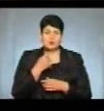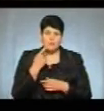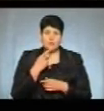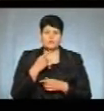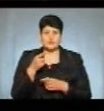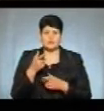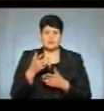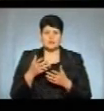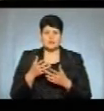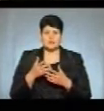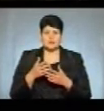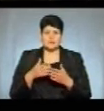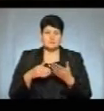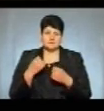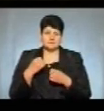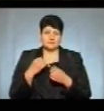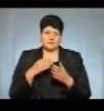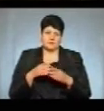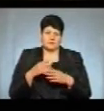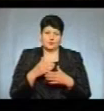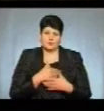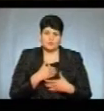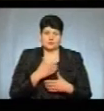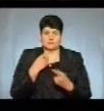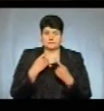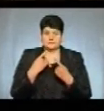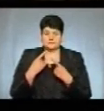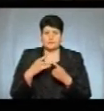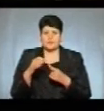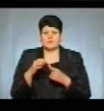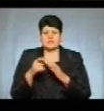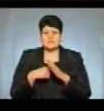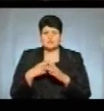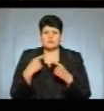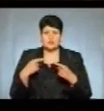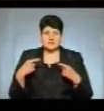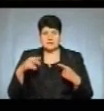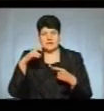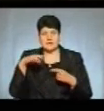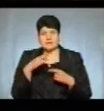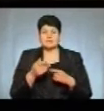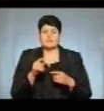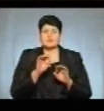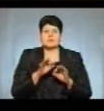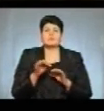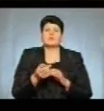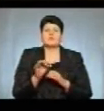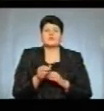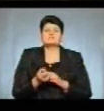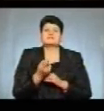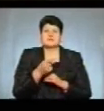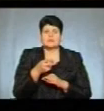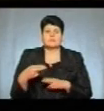таким чином долають бар'єри у спілкуванні. Зокрема, дізнаються про різні країни, волонтери розповідають про ті, звідки вони, про Індонезію і Китай,